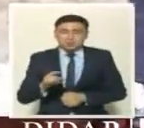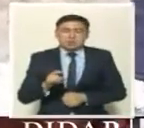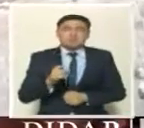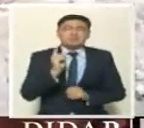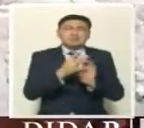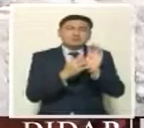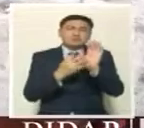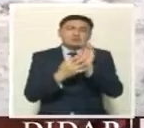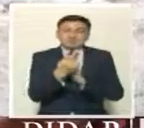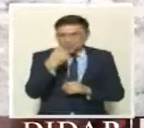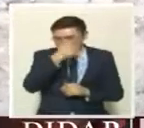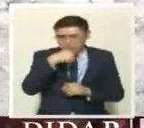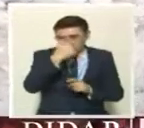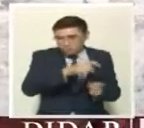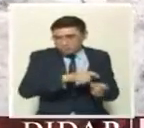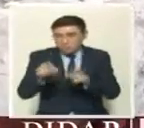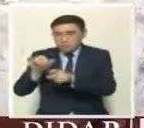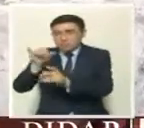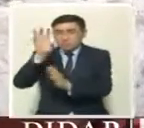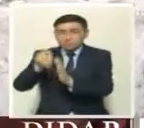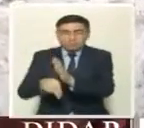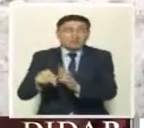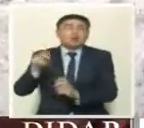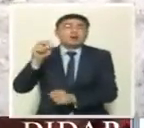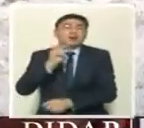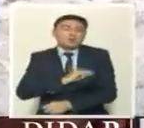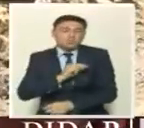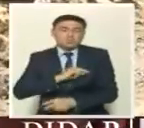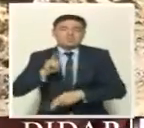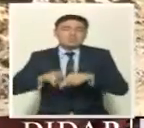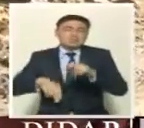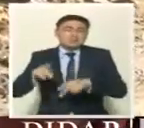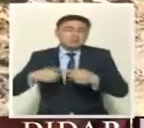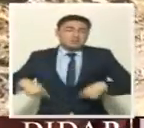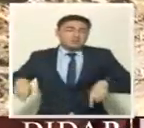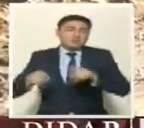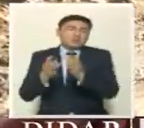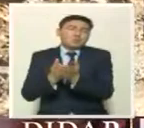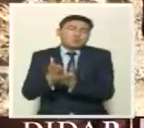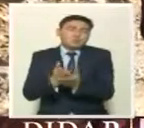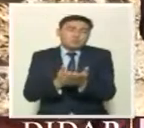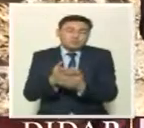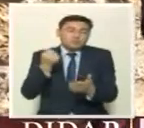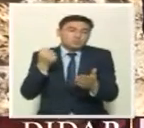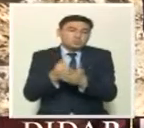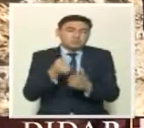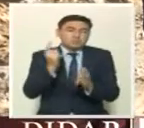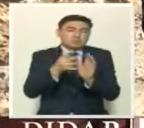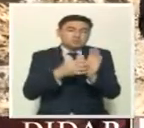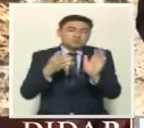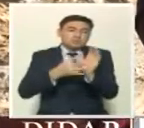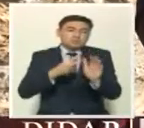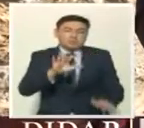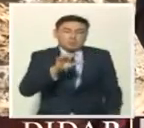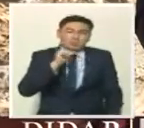1992 году в том же году он был принят на работу ремонтником строительную компанию проработал на этой должности до 1995